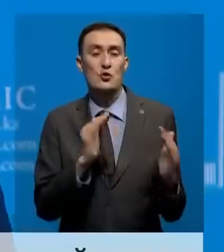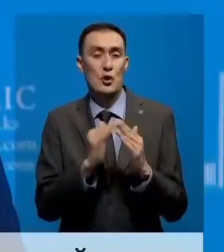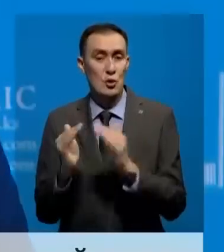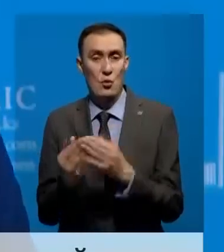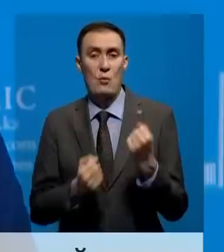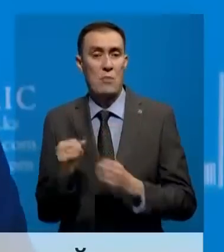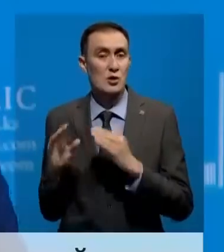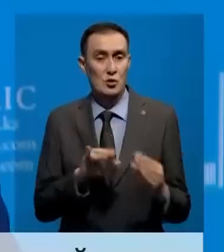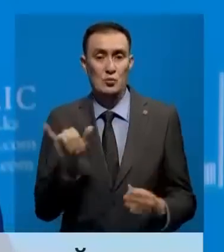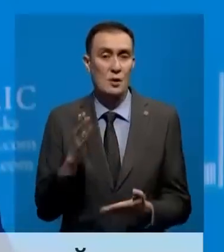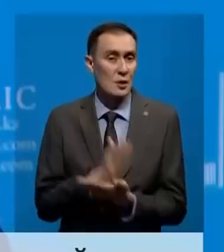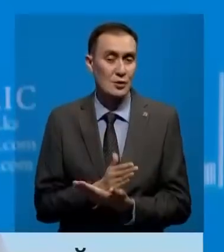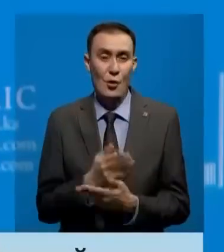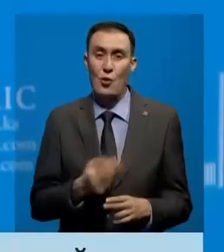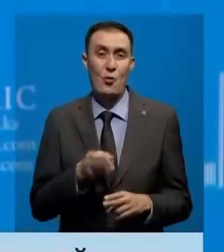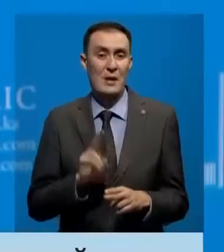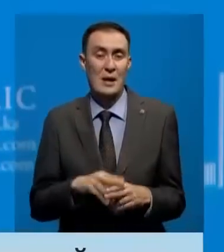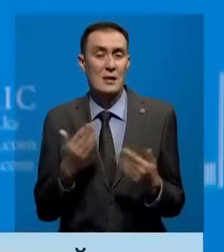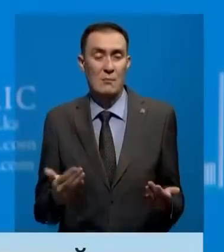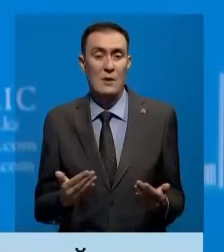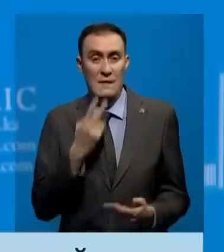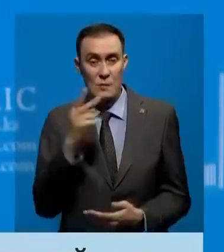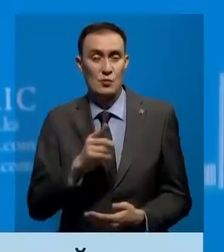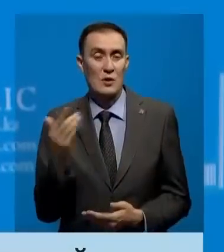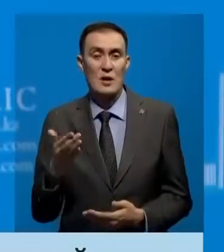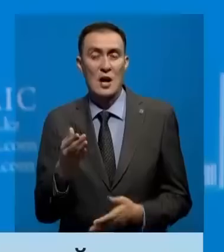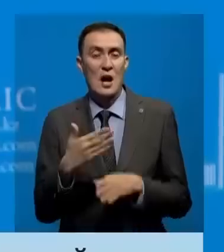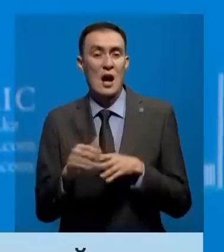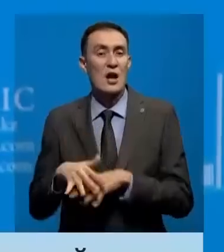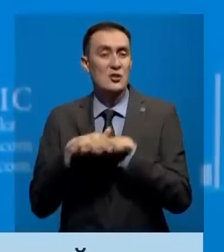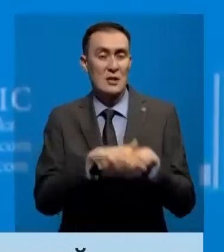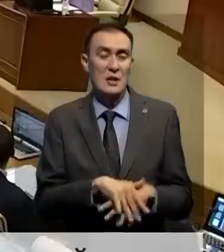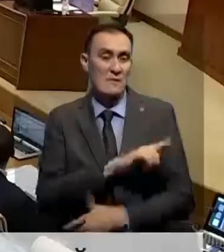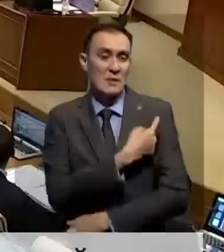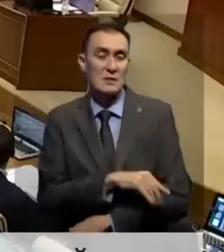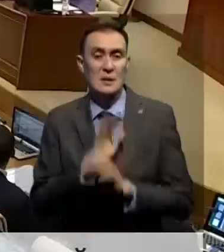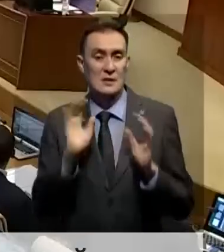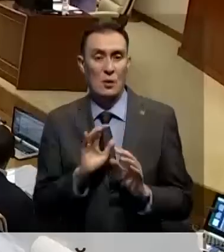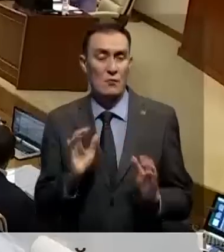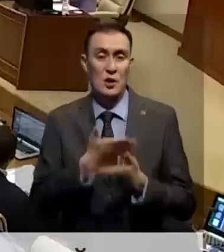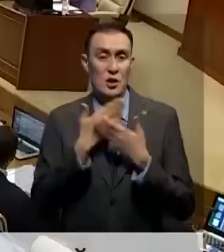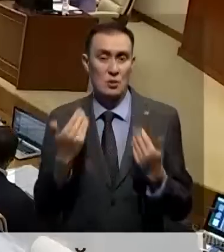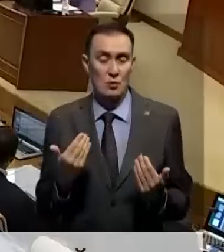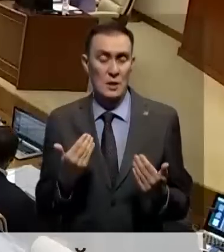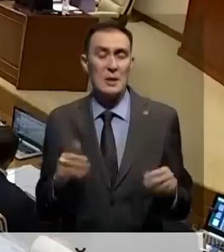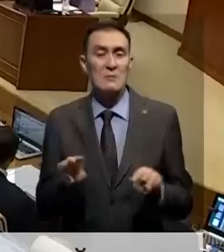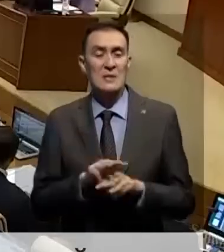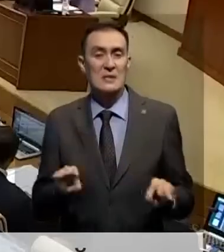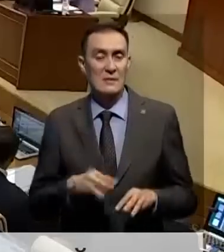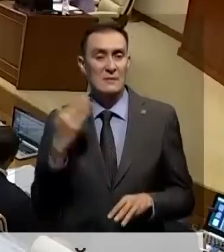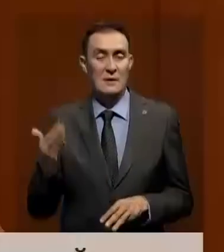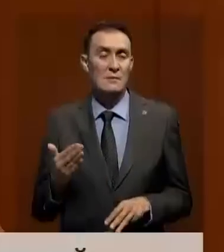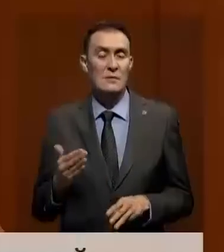машину, но при этом видим, что отчисление в систему не делается. Инициативу министра мажилисмены